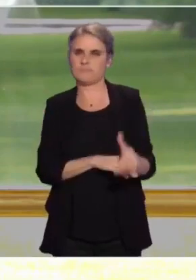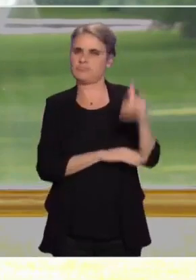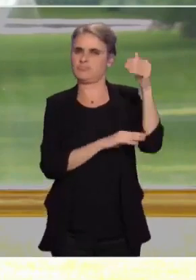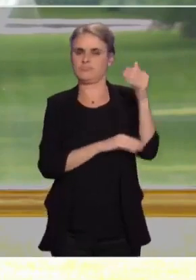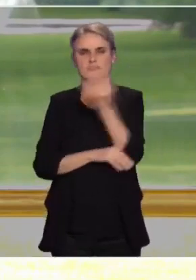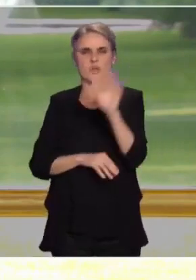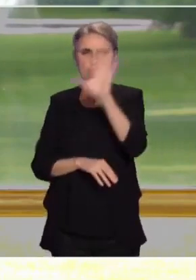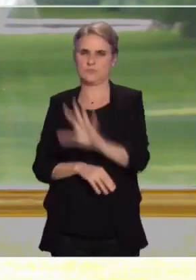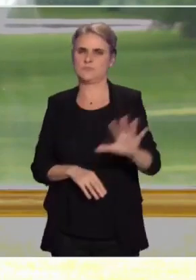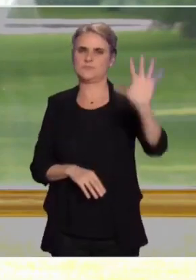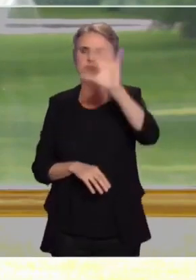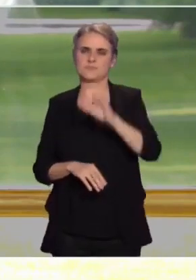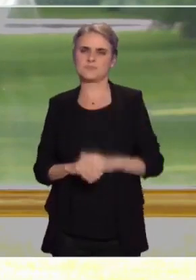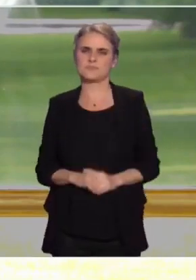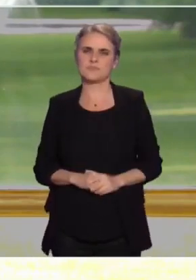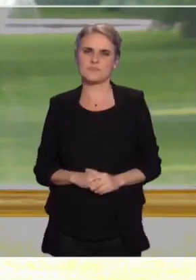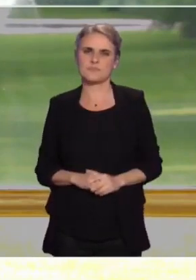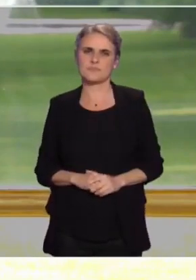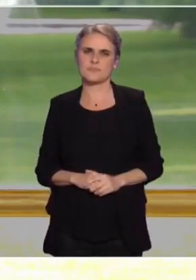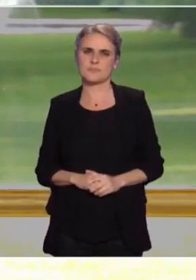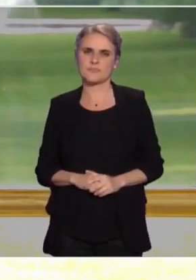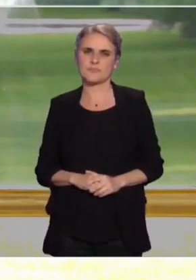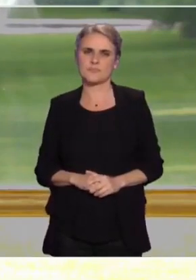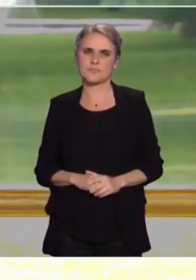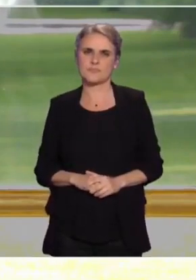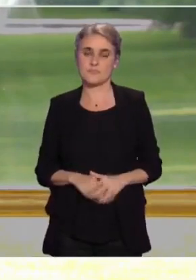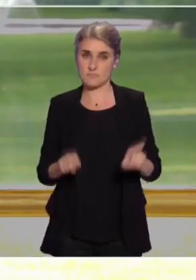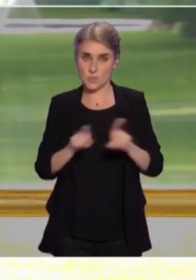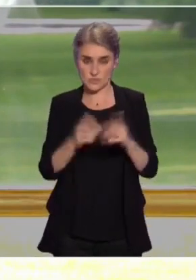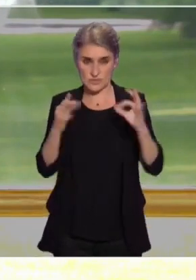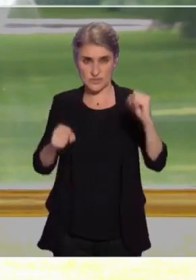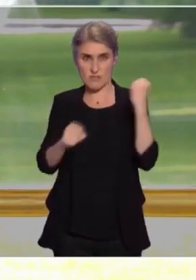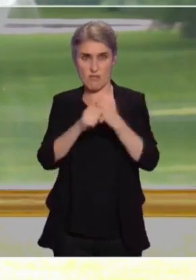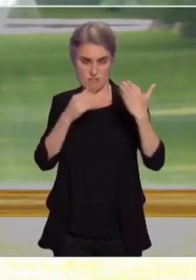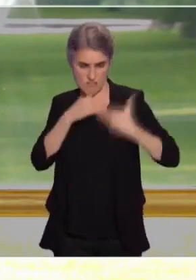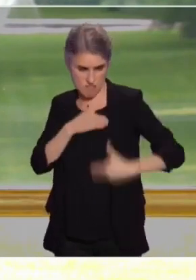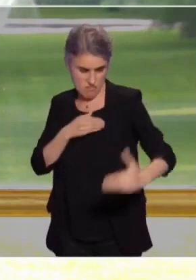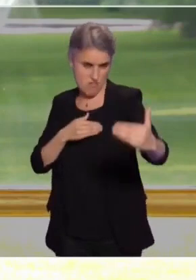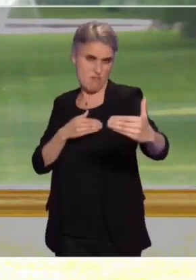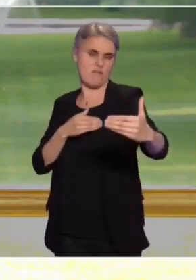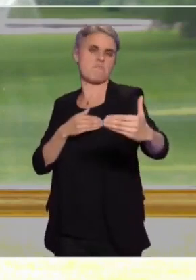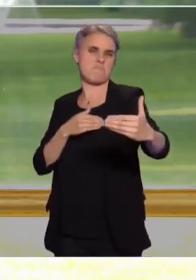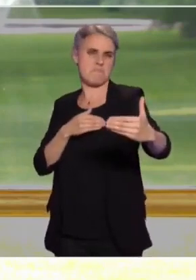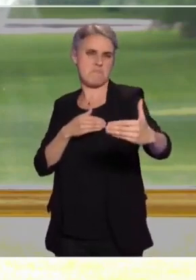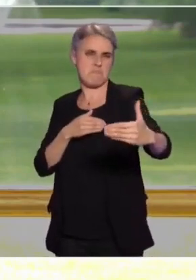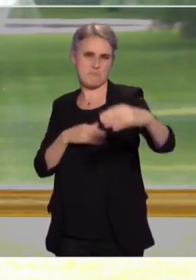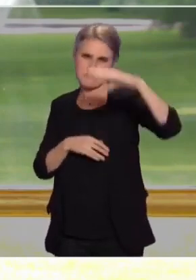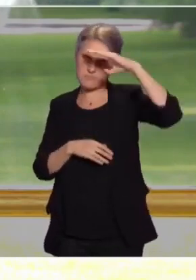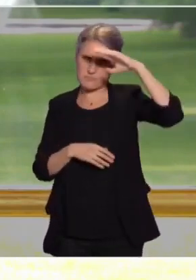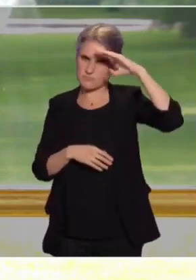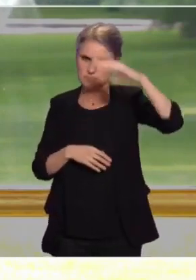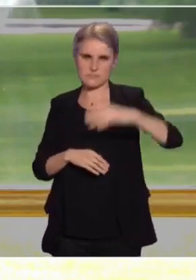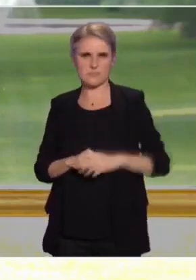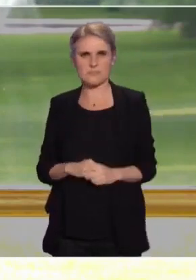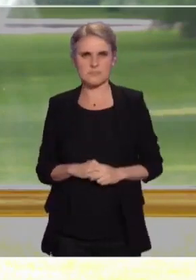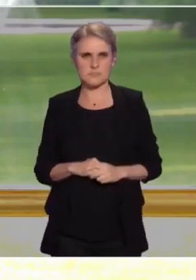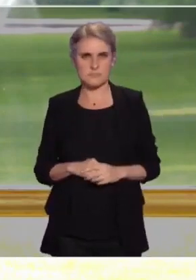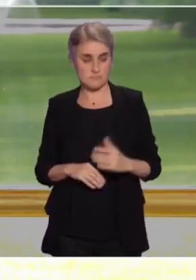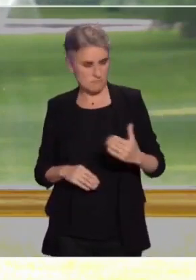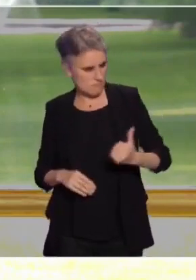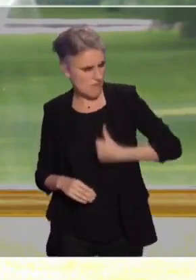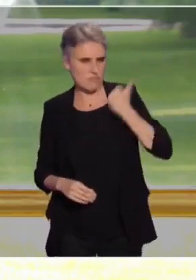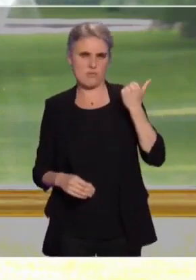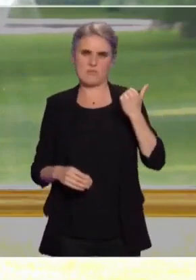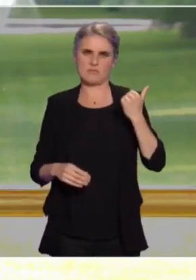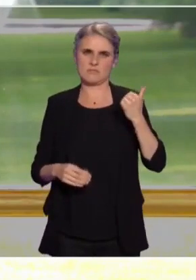le cap de la décennie que nous avons devant nous retrouver notre indépendance